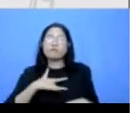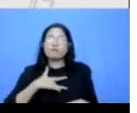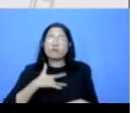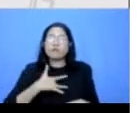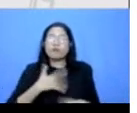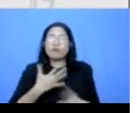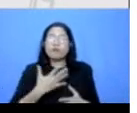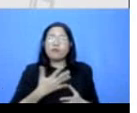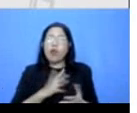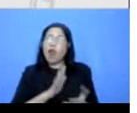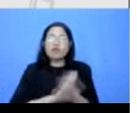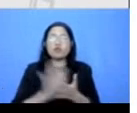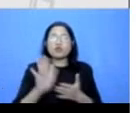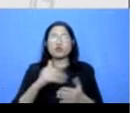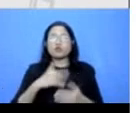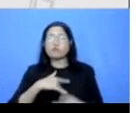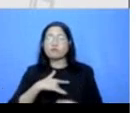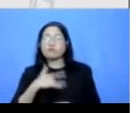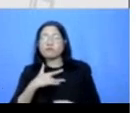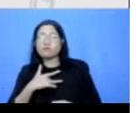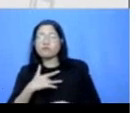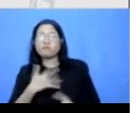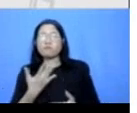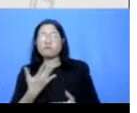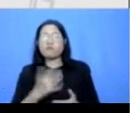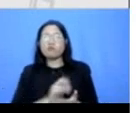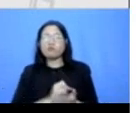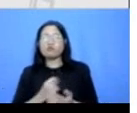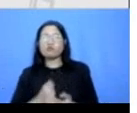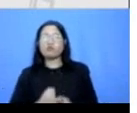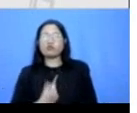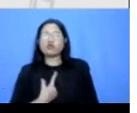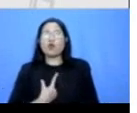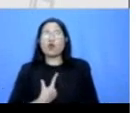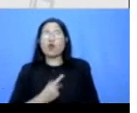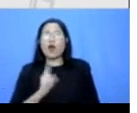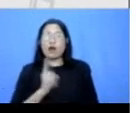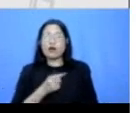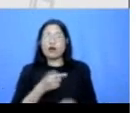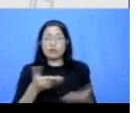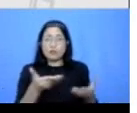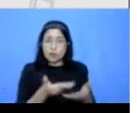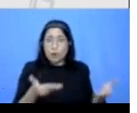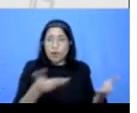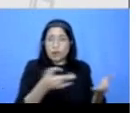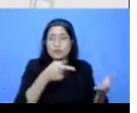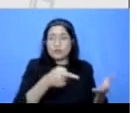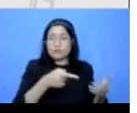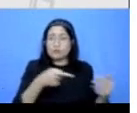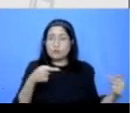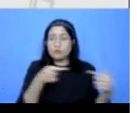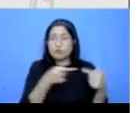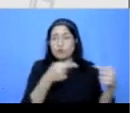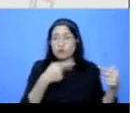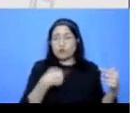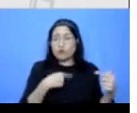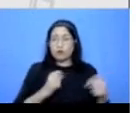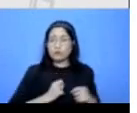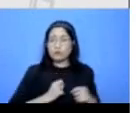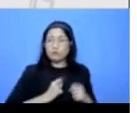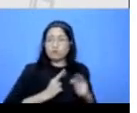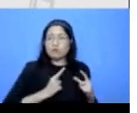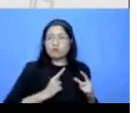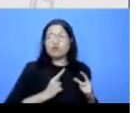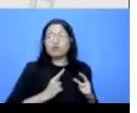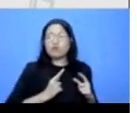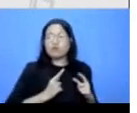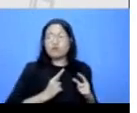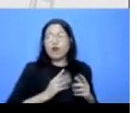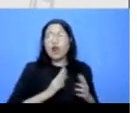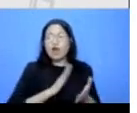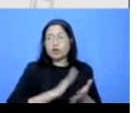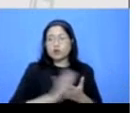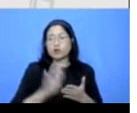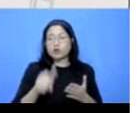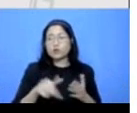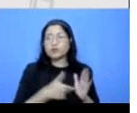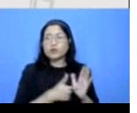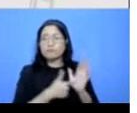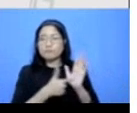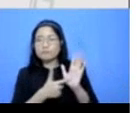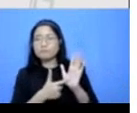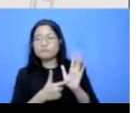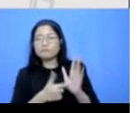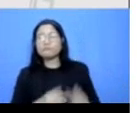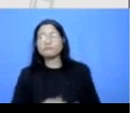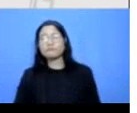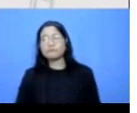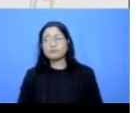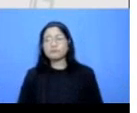akan muncul dalam situasi yang diperlukan, si resiliensi ini akan bisa ditunjukkan oleh orang tersebut.